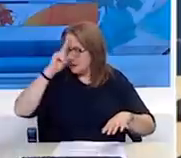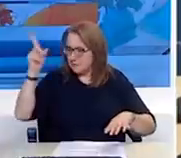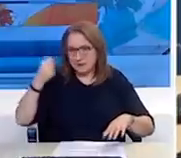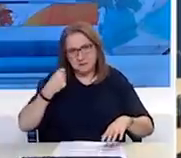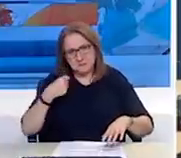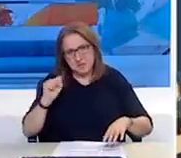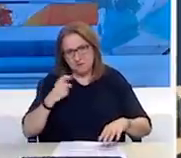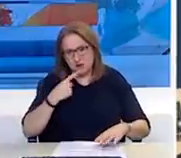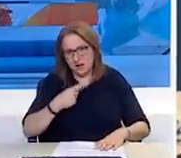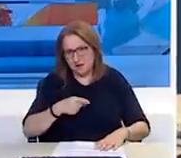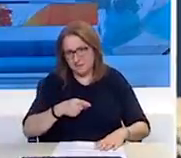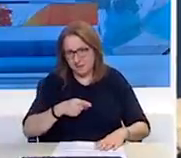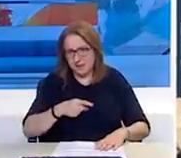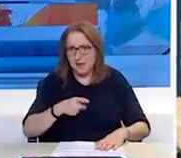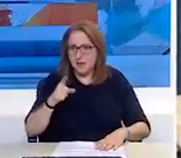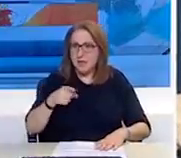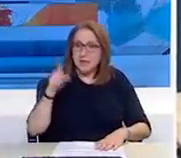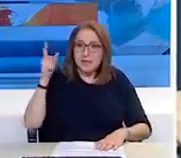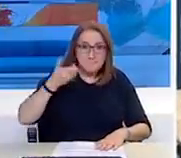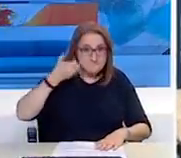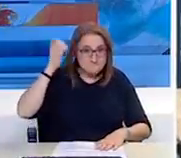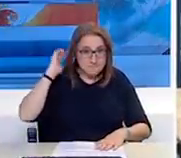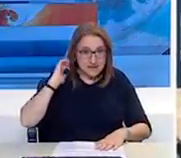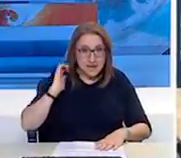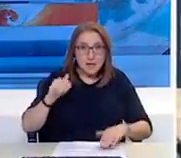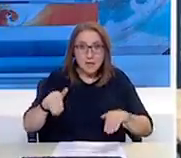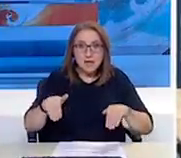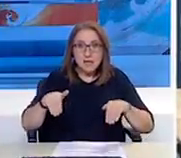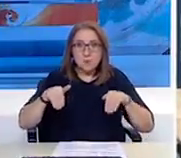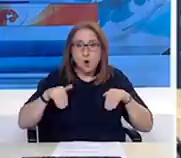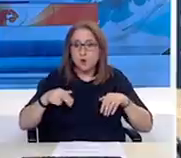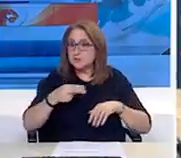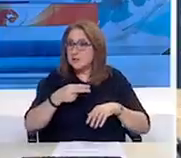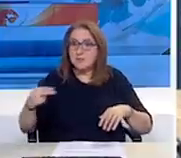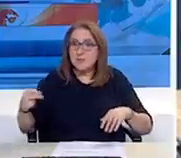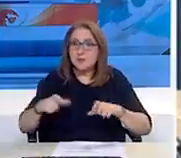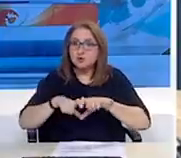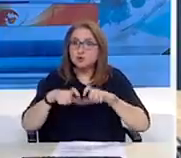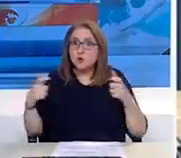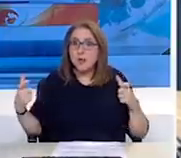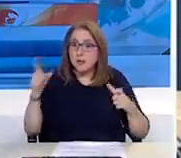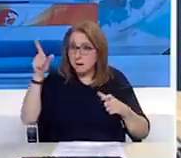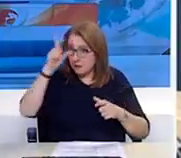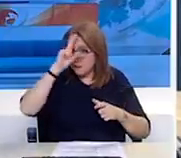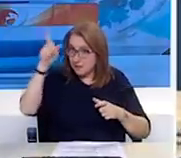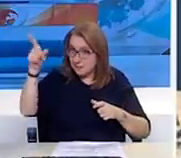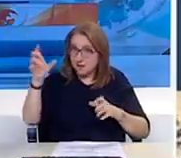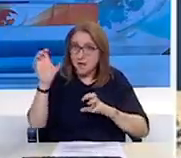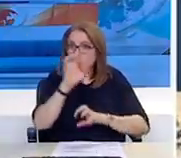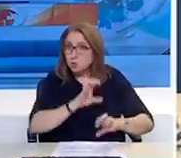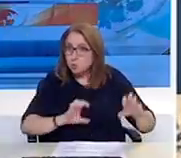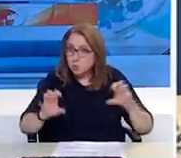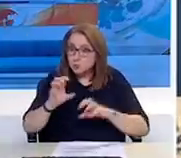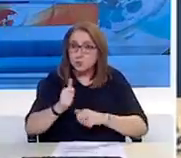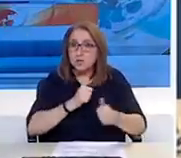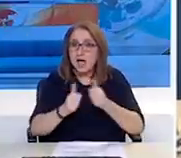Μάλιστα, αυτή ήταν και η αιτία που υποχρέωσε την Άγγελα Μέρκελ να κάνει πίσω σχετικά με την επιστροφή στην κανονικότητα για σχολεία, τουρισμό και